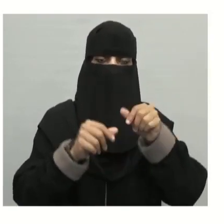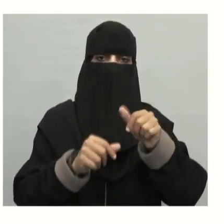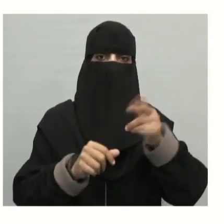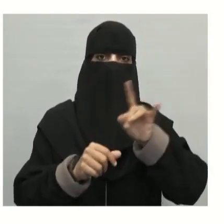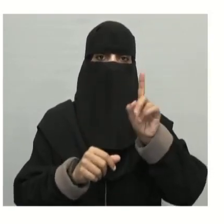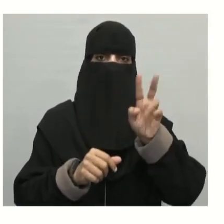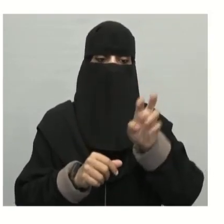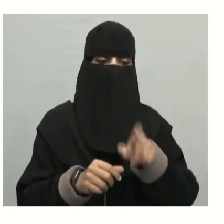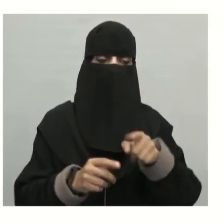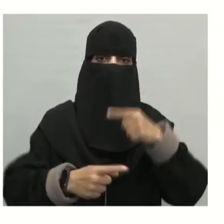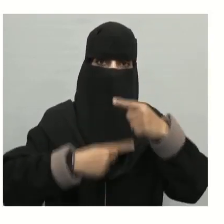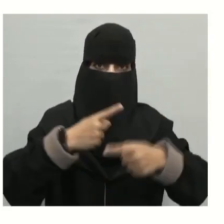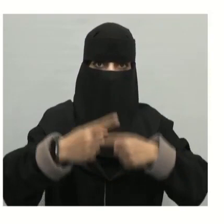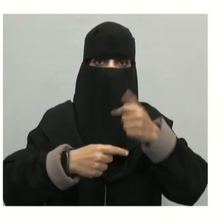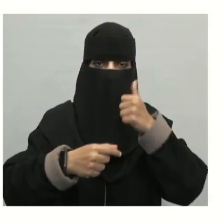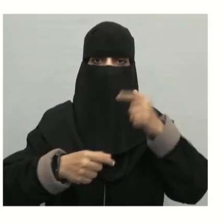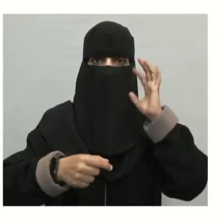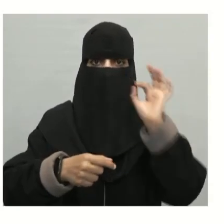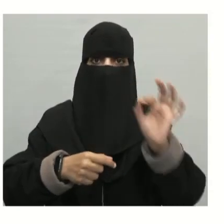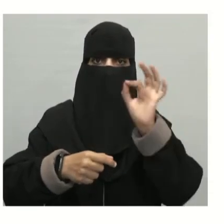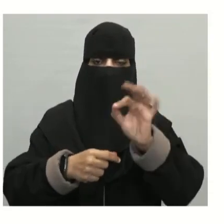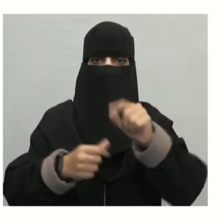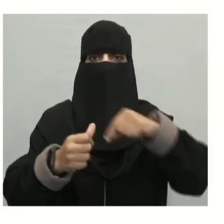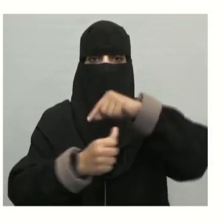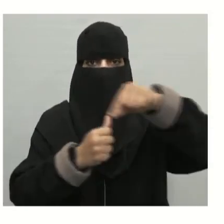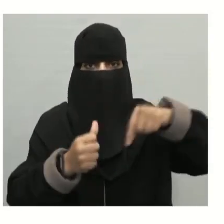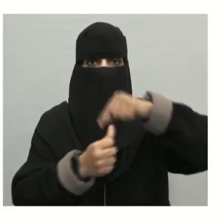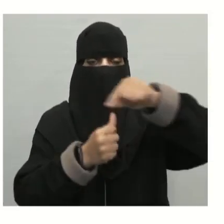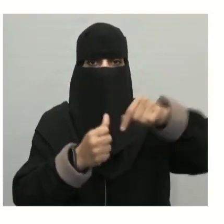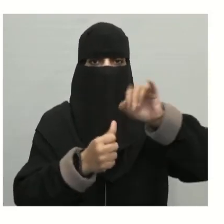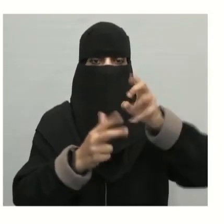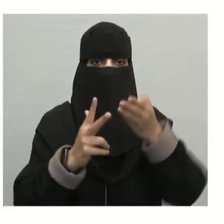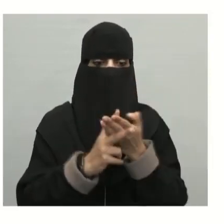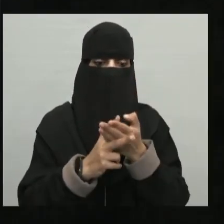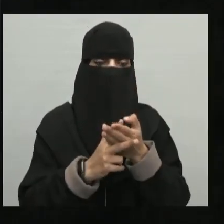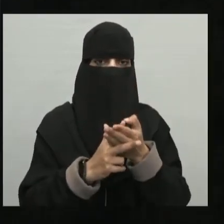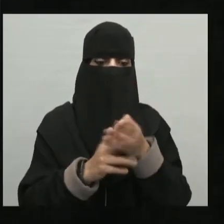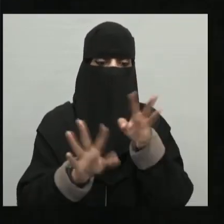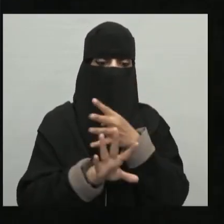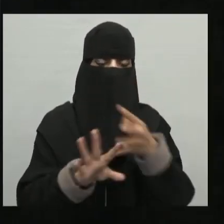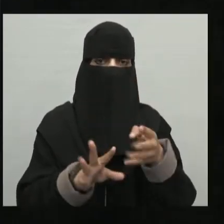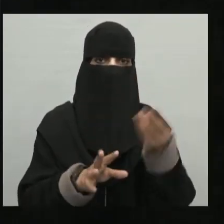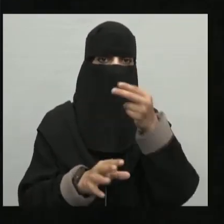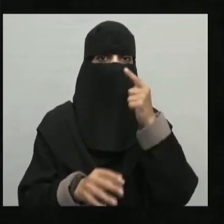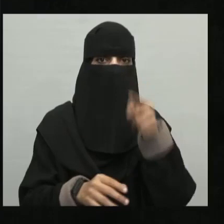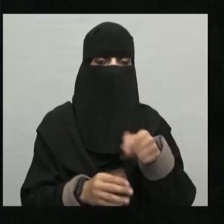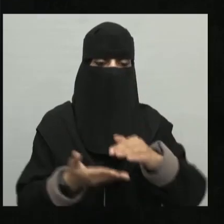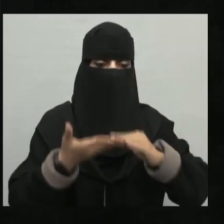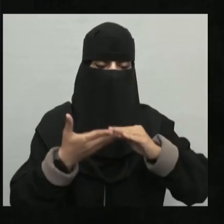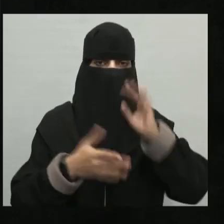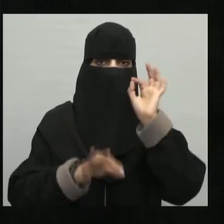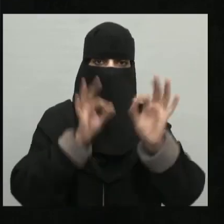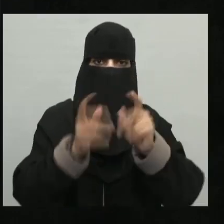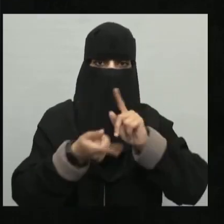ولابه وهكذا نستطيع معرفه دوره الصخور من خلال هذه الدوره والرسمه نستطيع